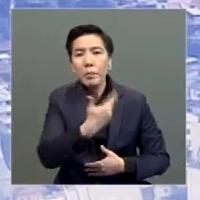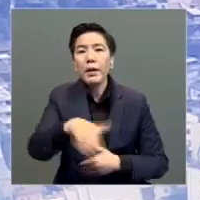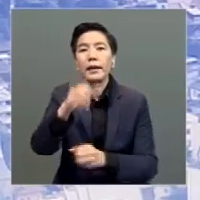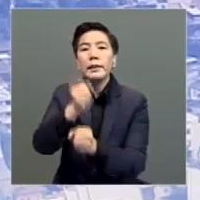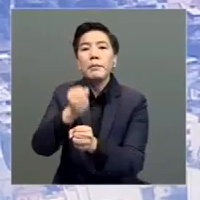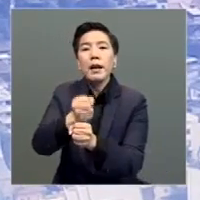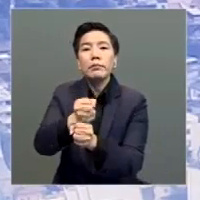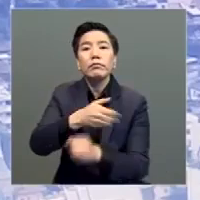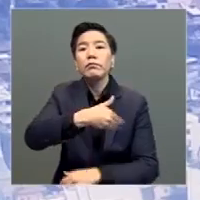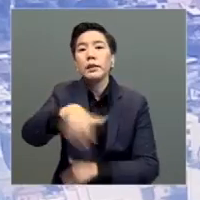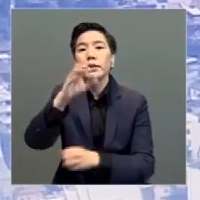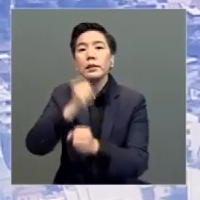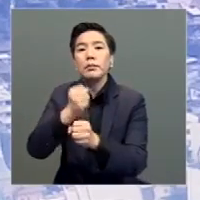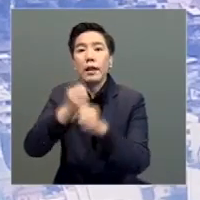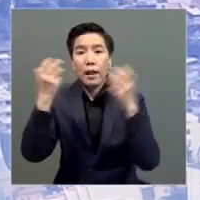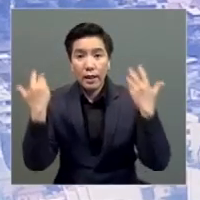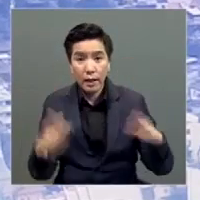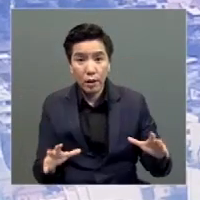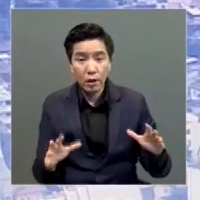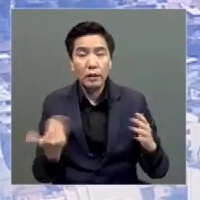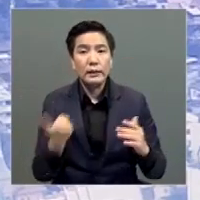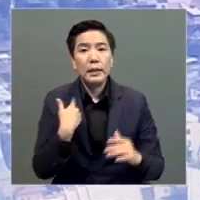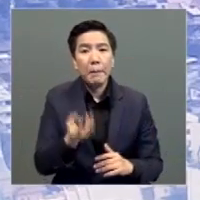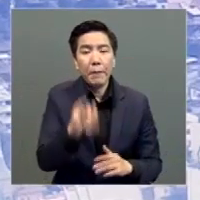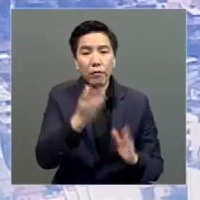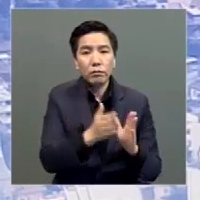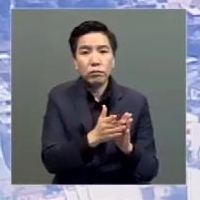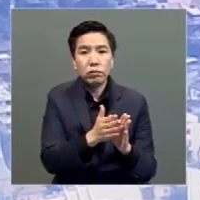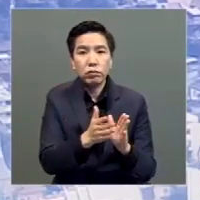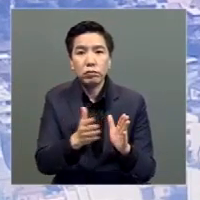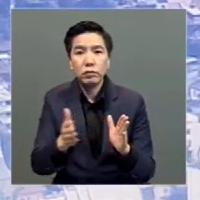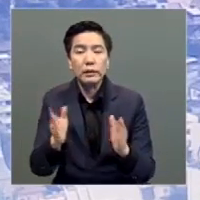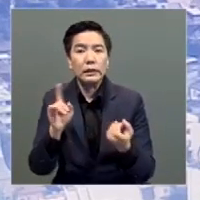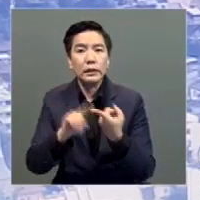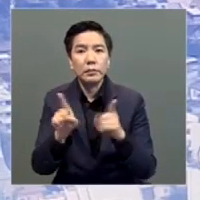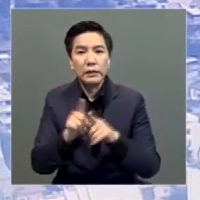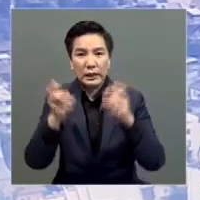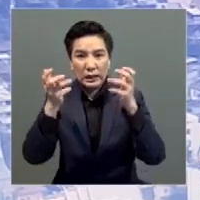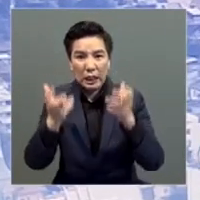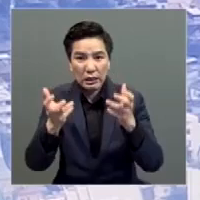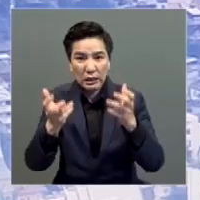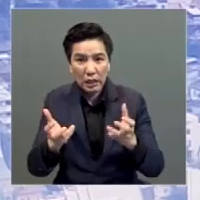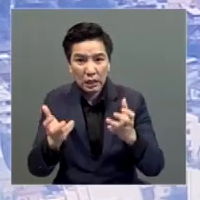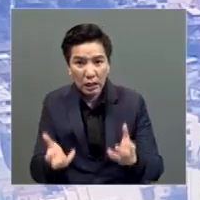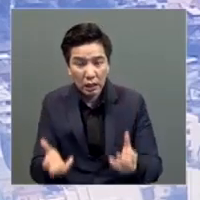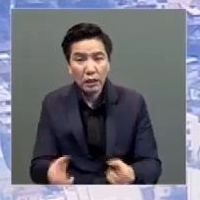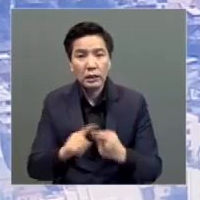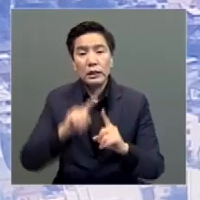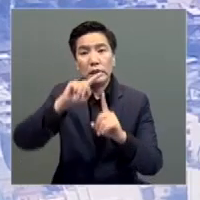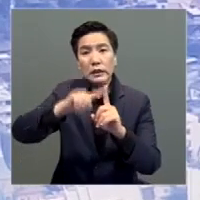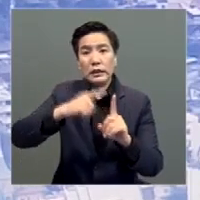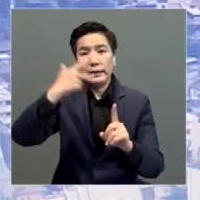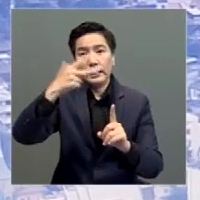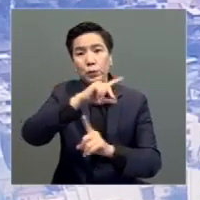ำงานได้ปกติแต่ปรากฏว่าอีกสักระยะหนึ่งก็เริ่มมีอาการหนักขึ้นคือวันที่31มีนาค